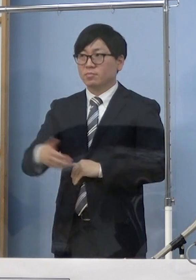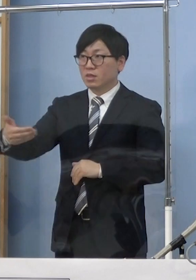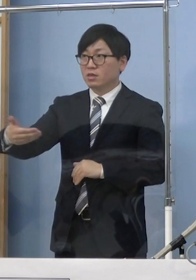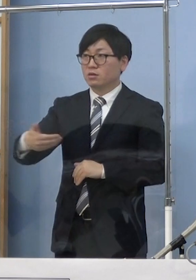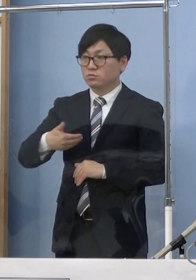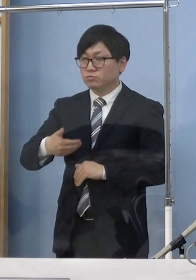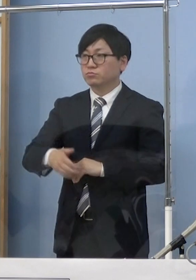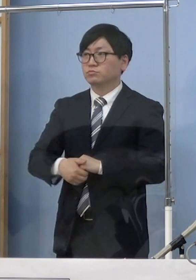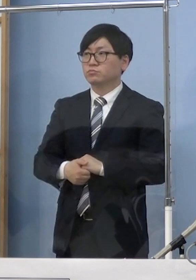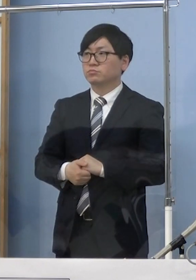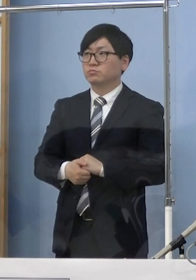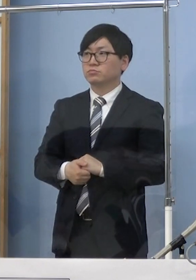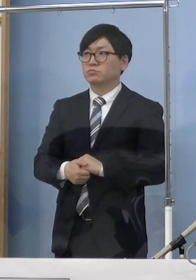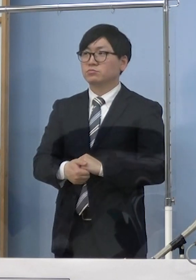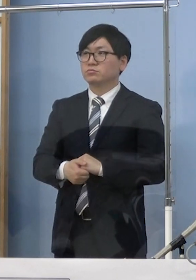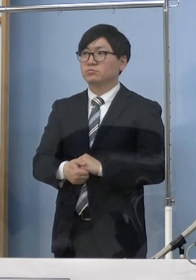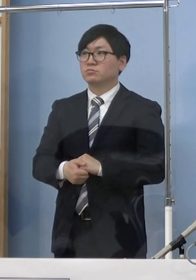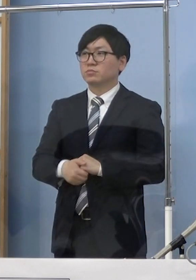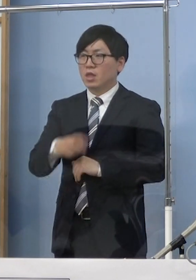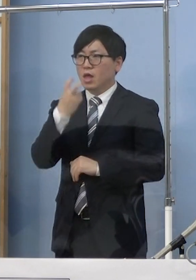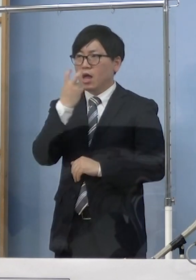はい、